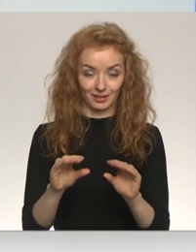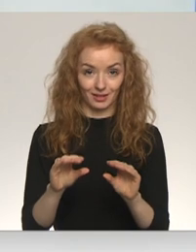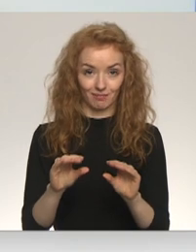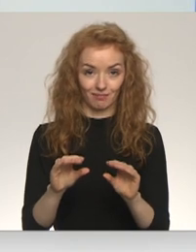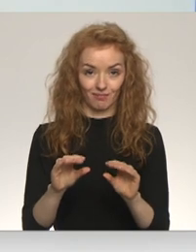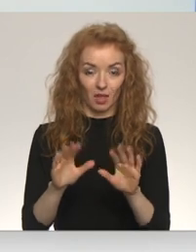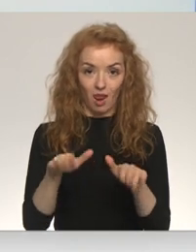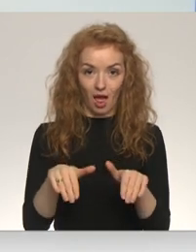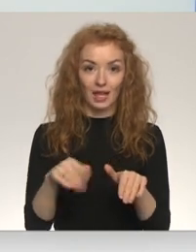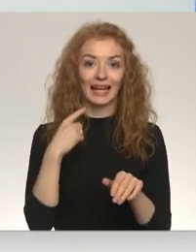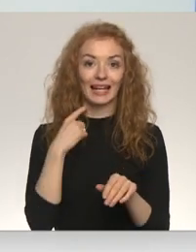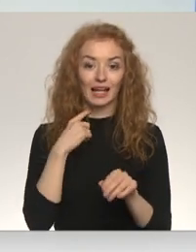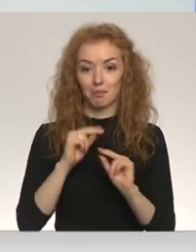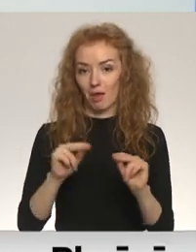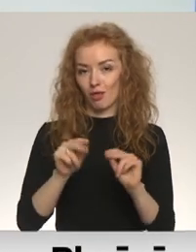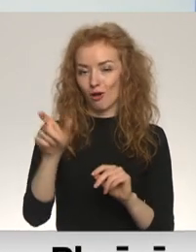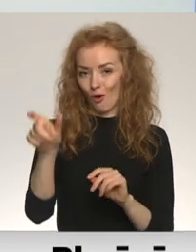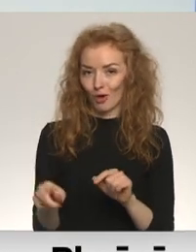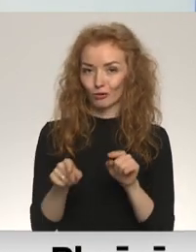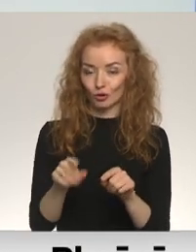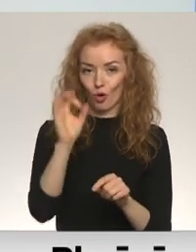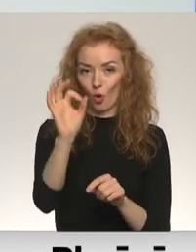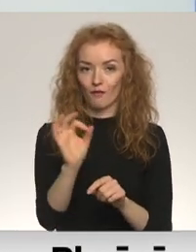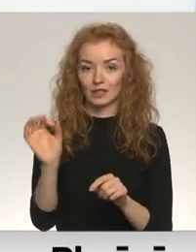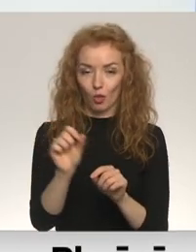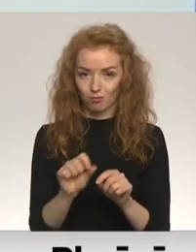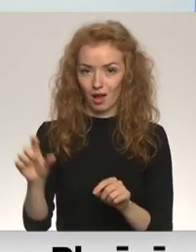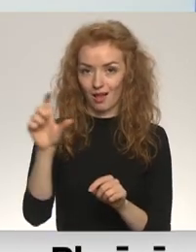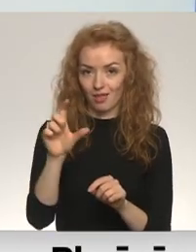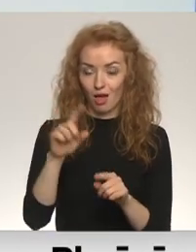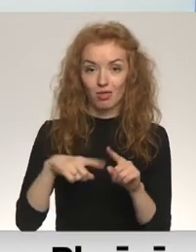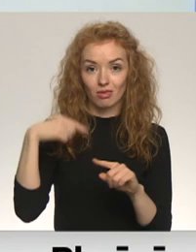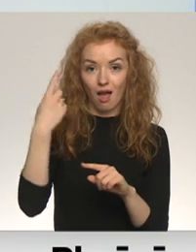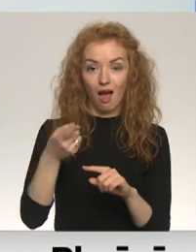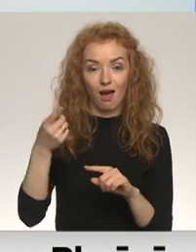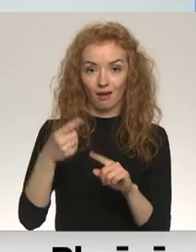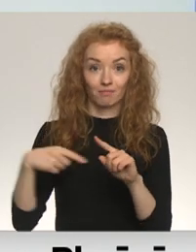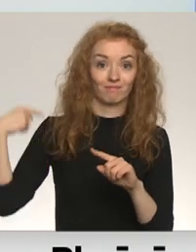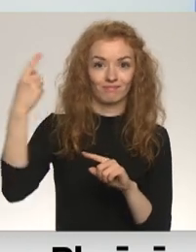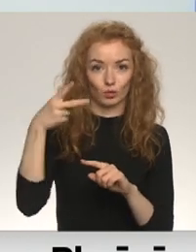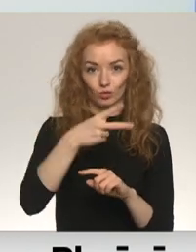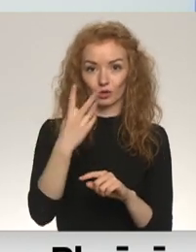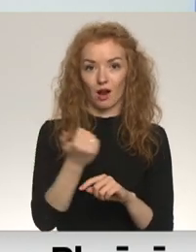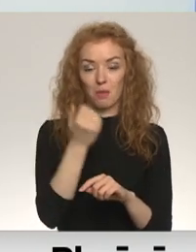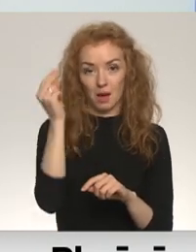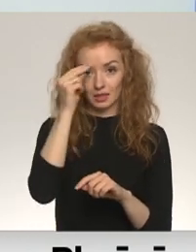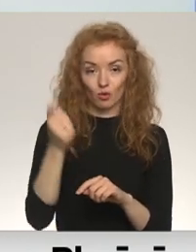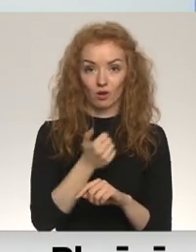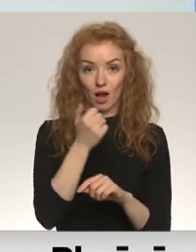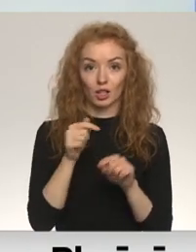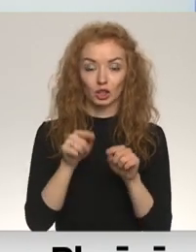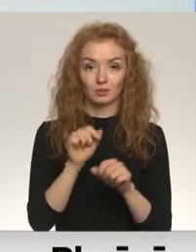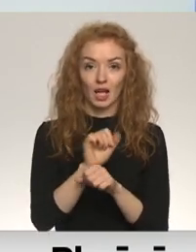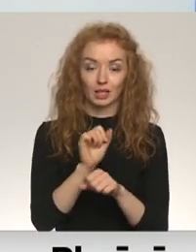Ja, lai Rīgas pedagogiem šo koeficientu varētu paaugstināt. No aiznākamā mācību gada šīm